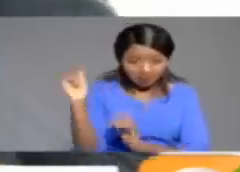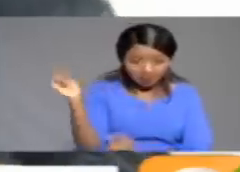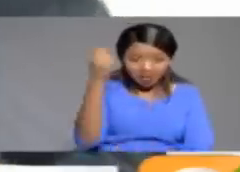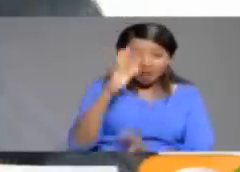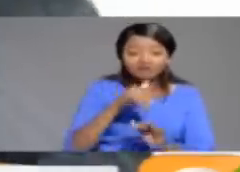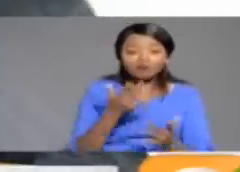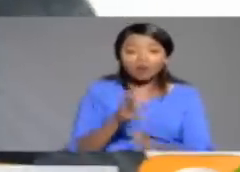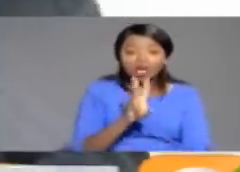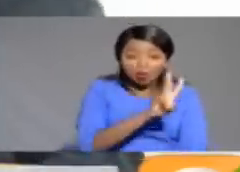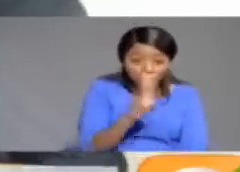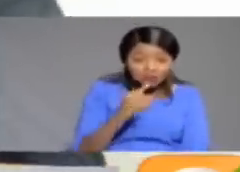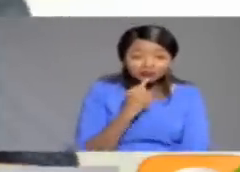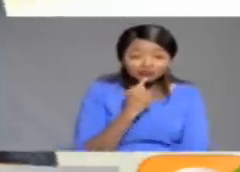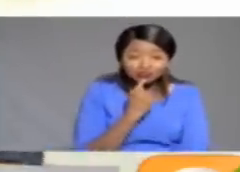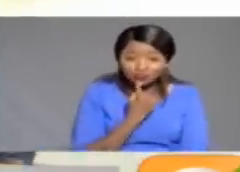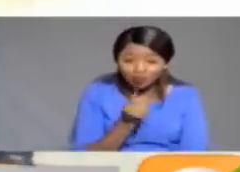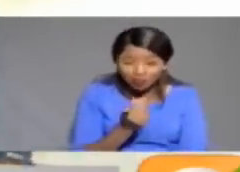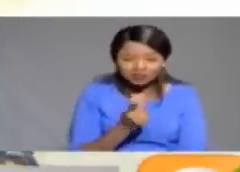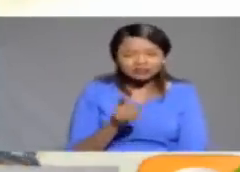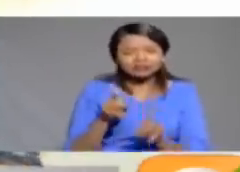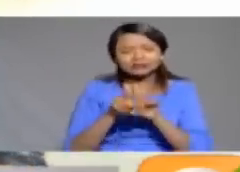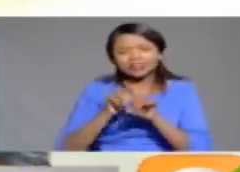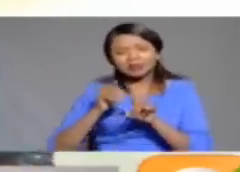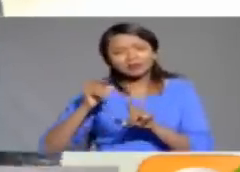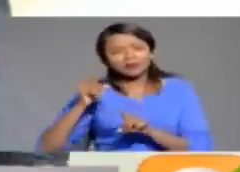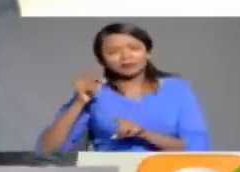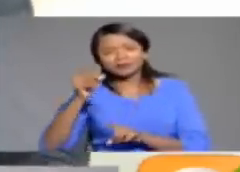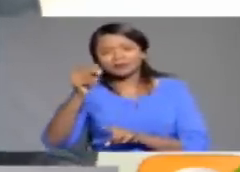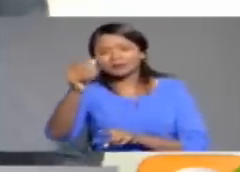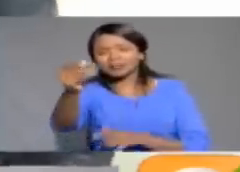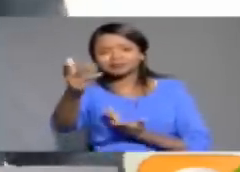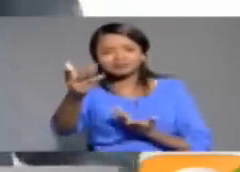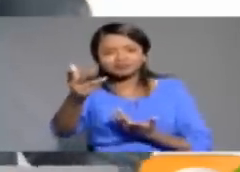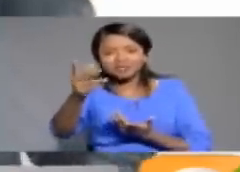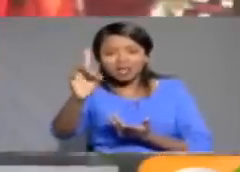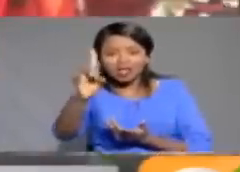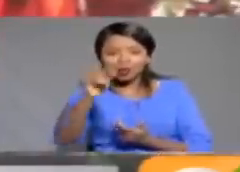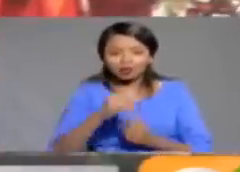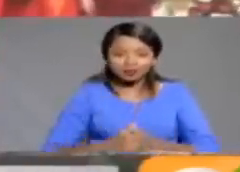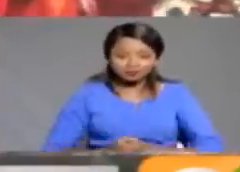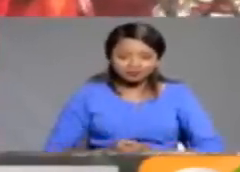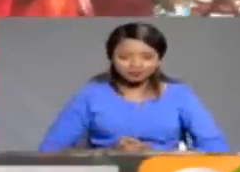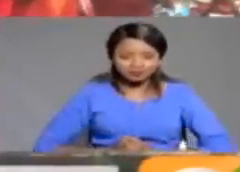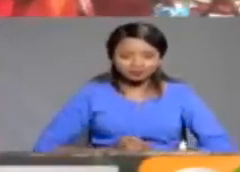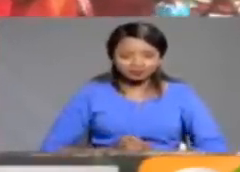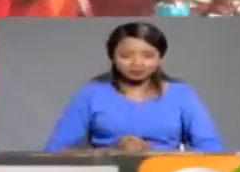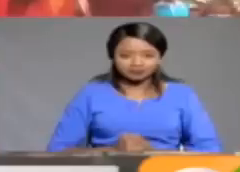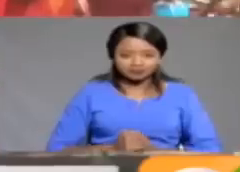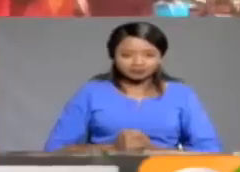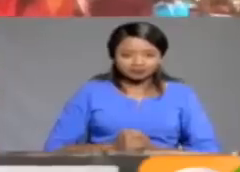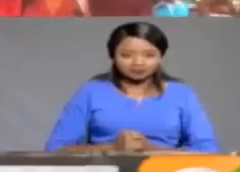West Pokot all the way mpaka kule Nairobi.